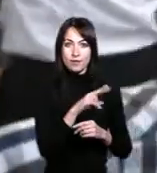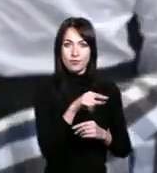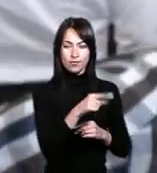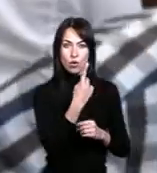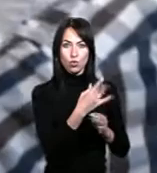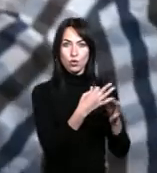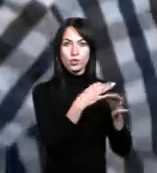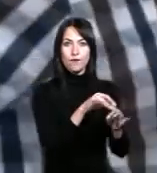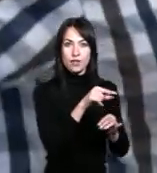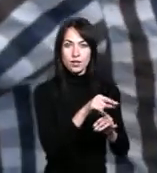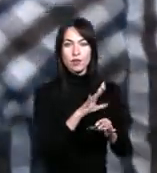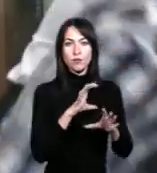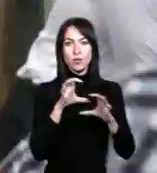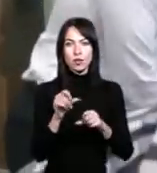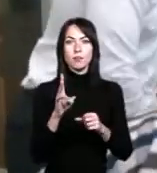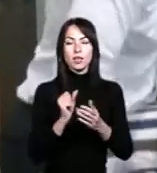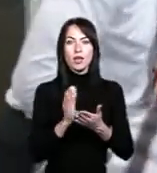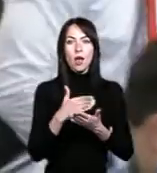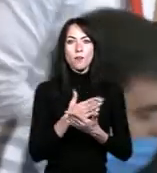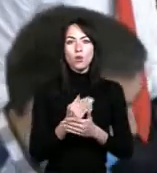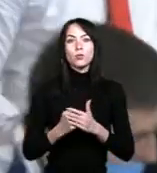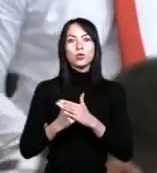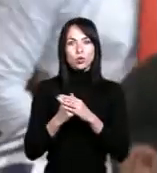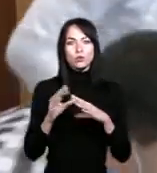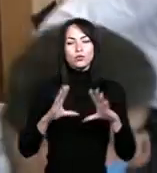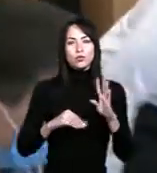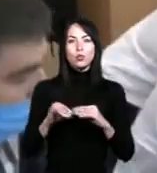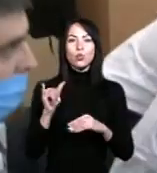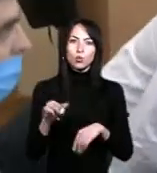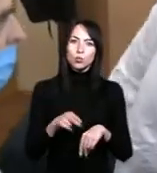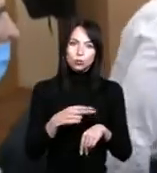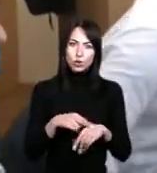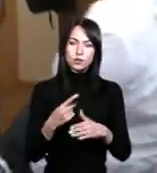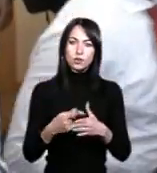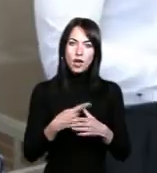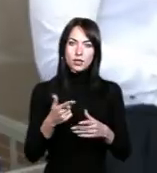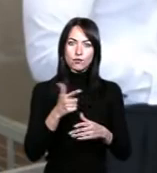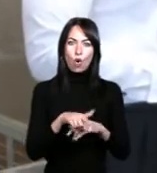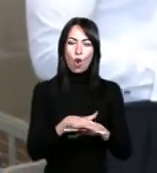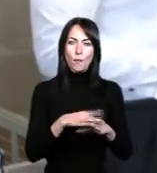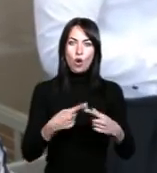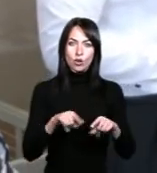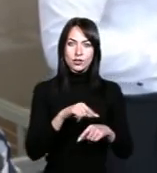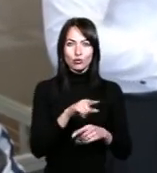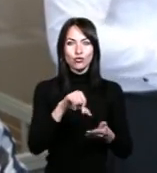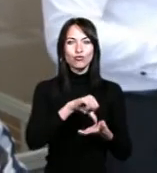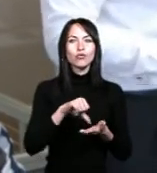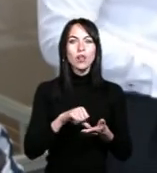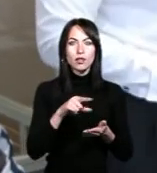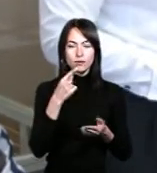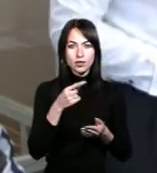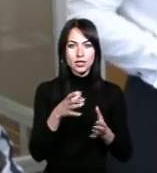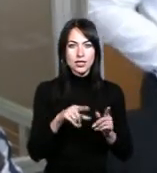звільнили. Напад стався на політичному підґрунті, вважають у поліції. Назву громадської організації, чиїх членів затримали,